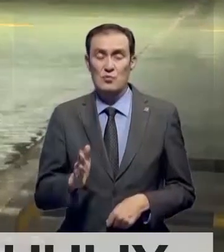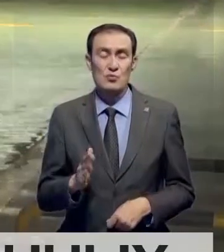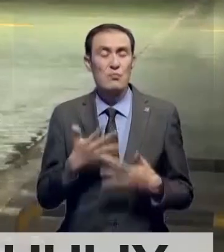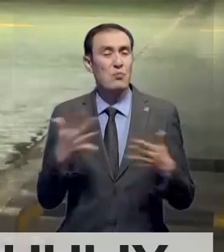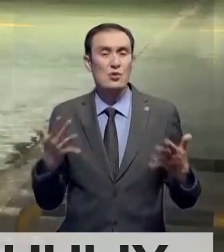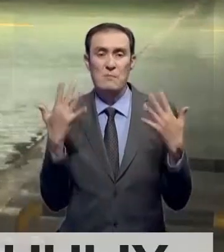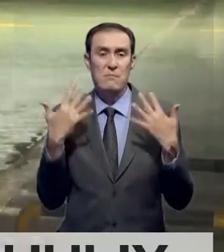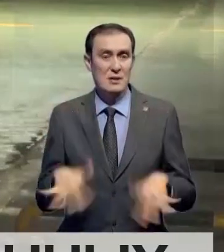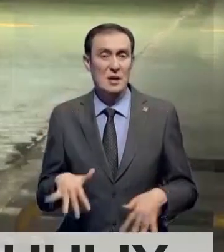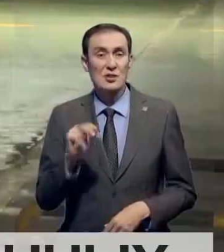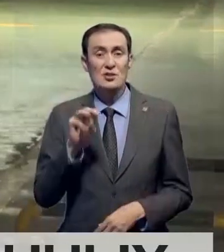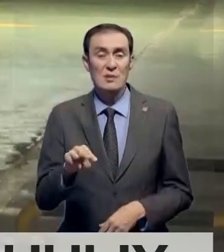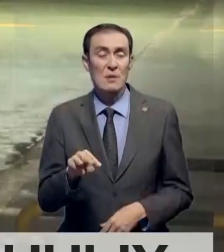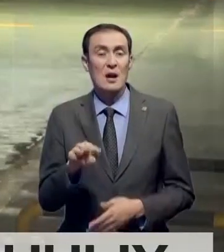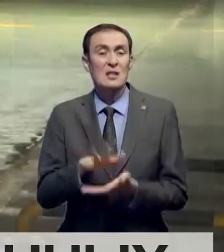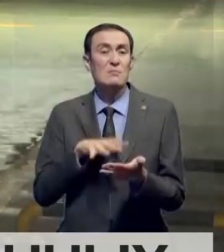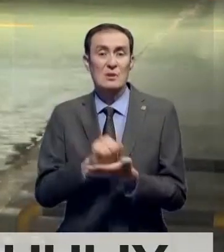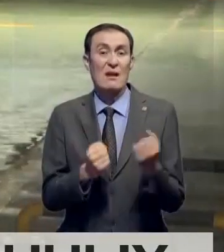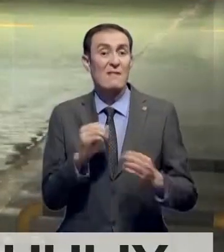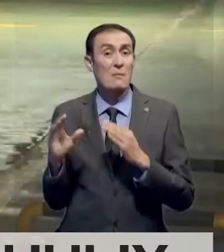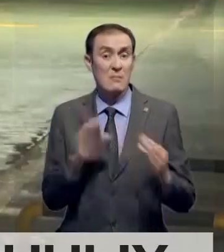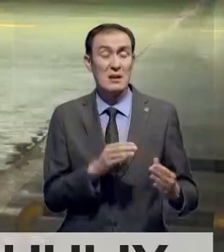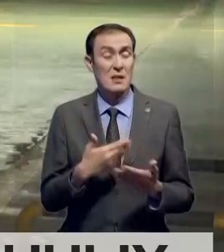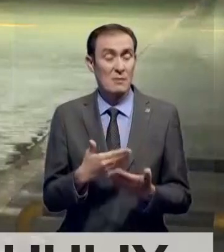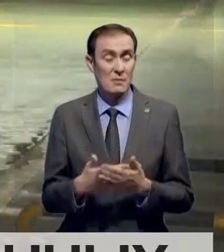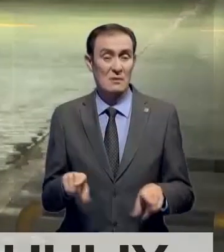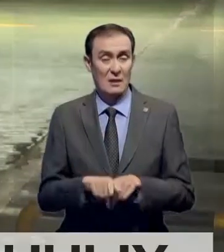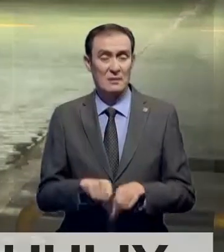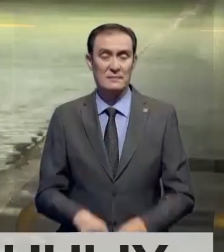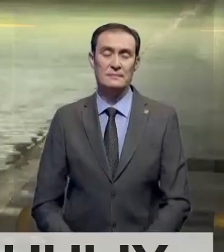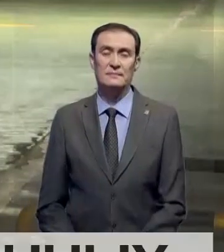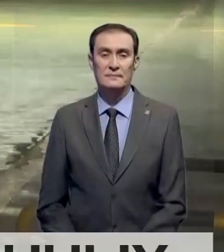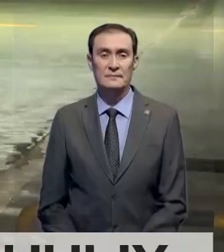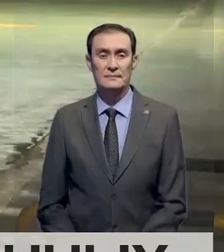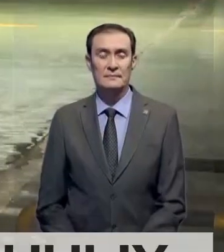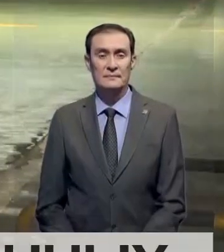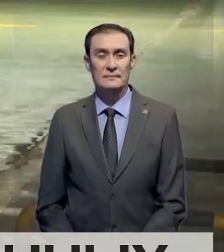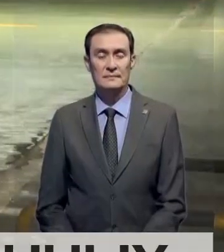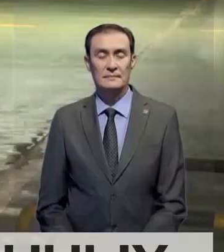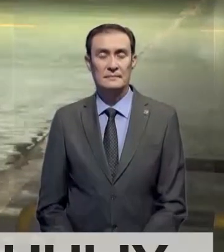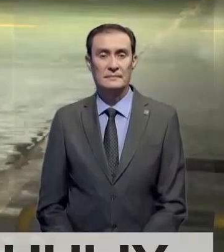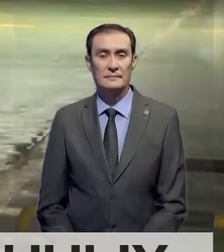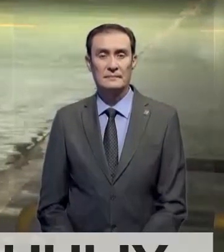гораздо больше, чем от повреждения автомобиля. Динар Жанбатырова, Мурат Арипханов,